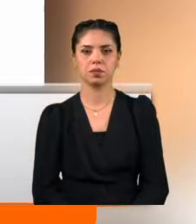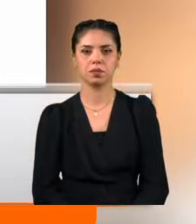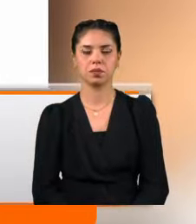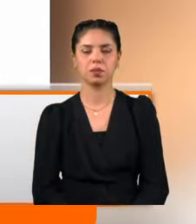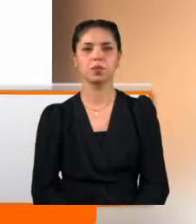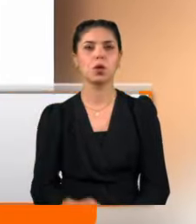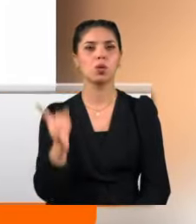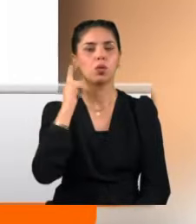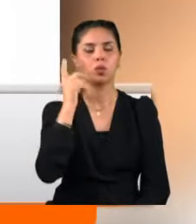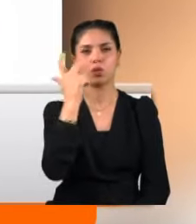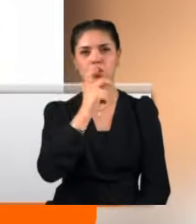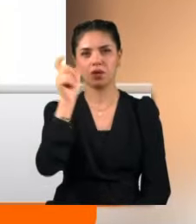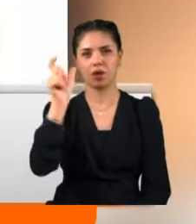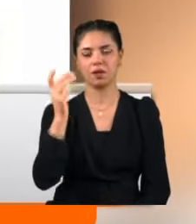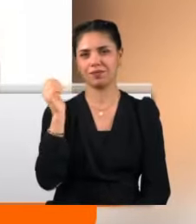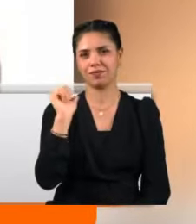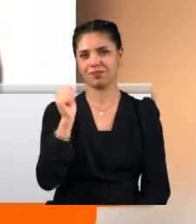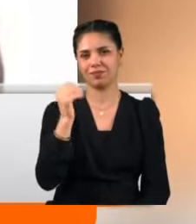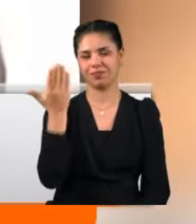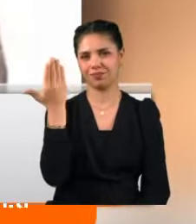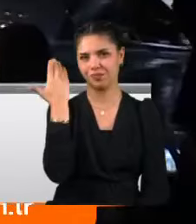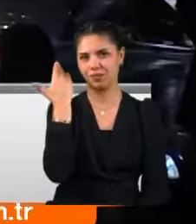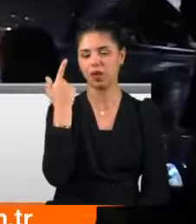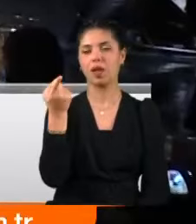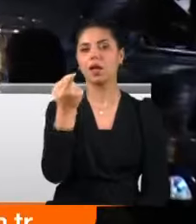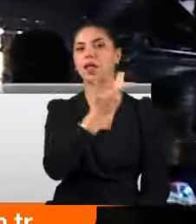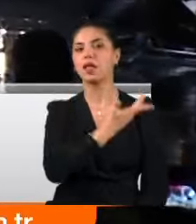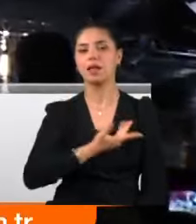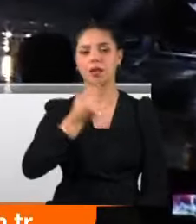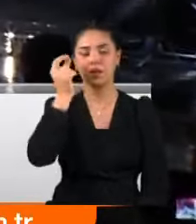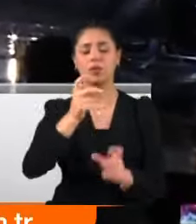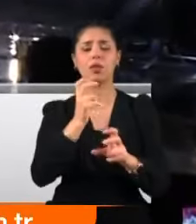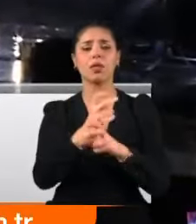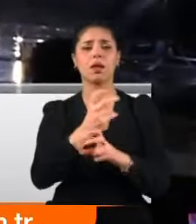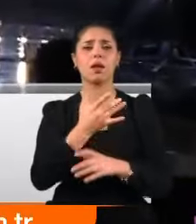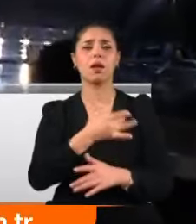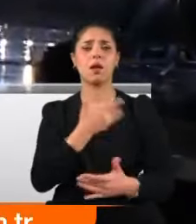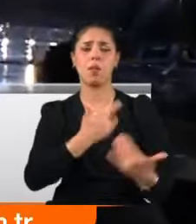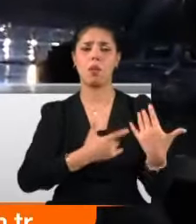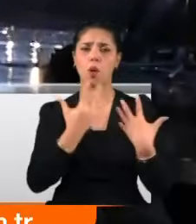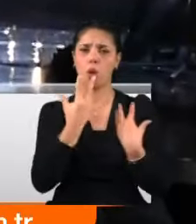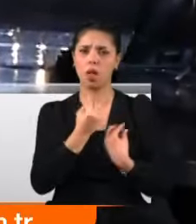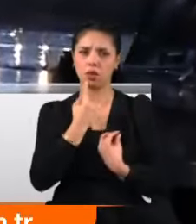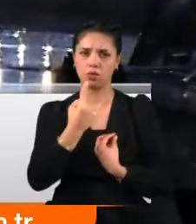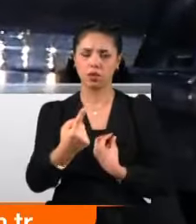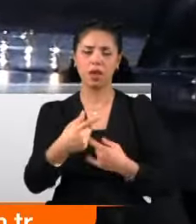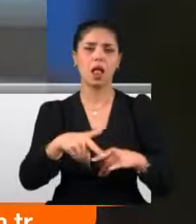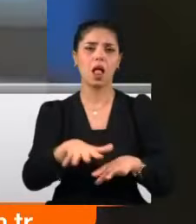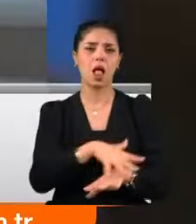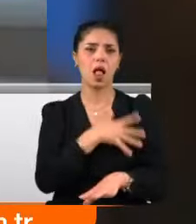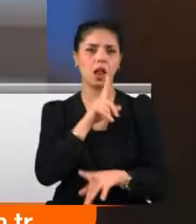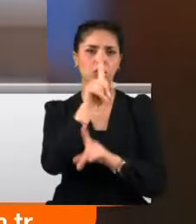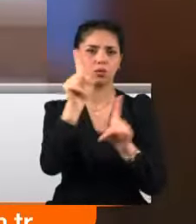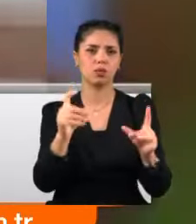ünlü Türkücü Geçenlerde konserde sevenlerine riskli bir kalp ameliyatına gireceğini söylemiş helallik